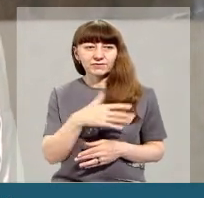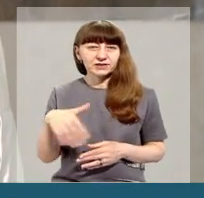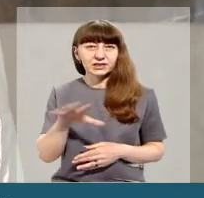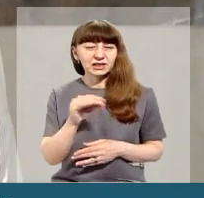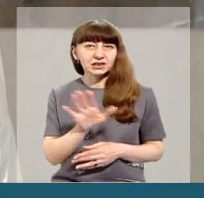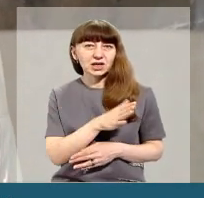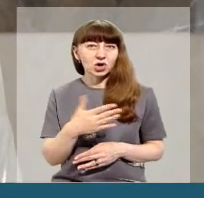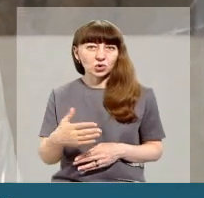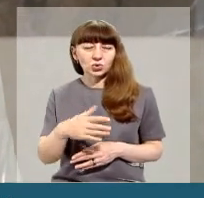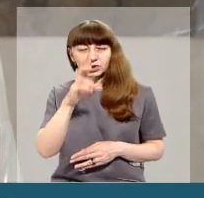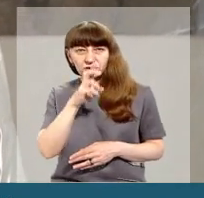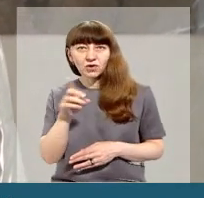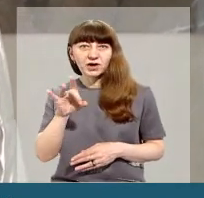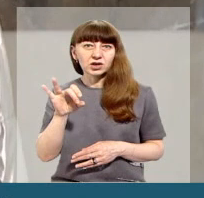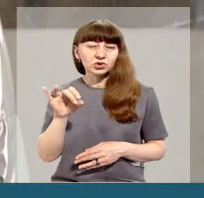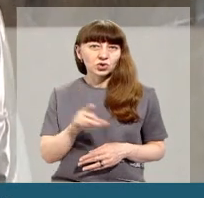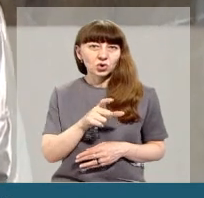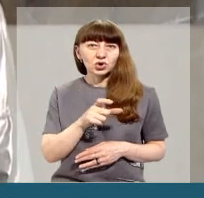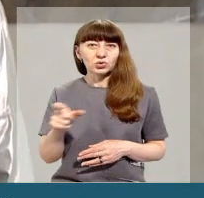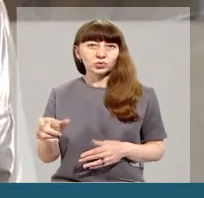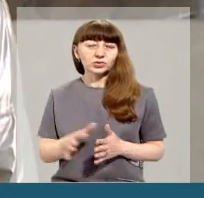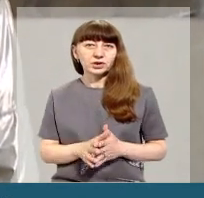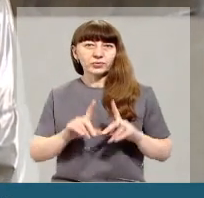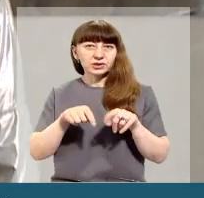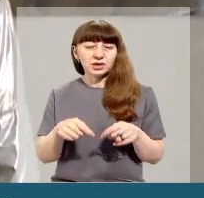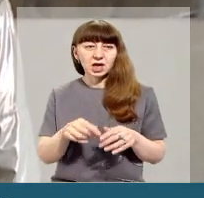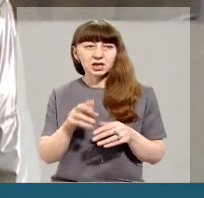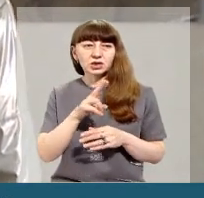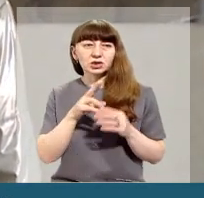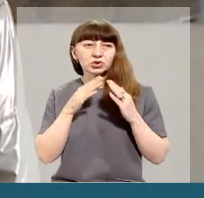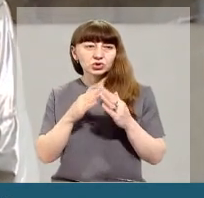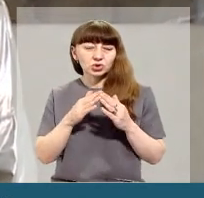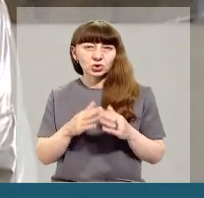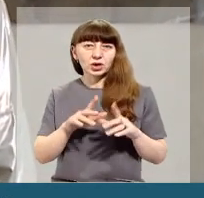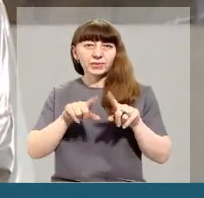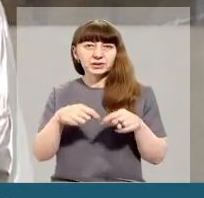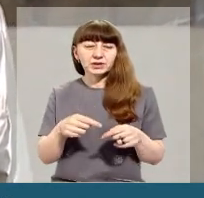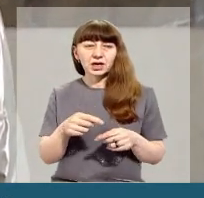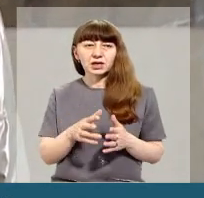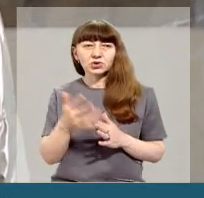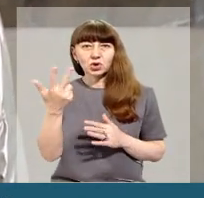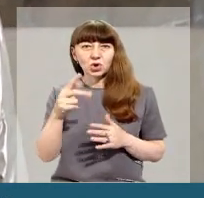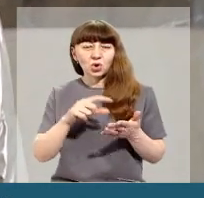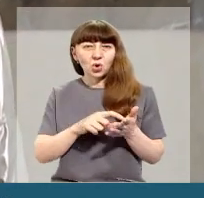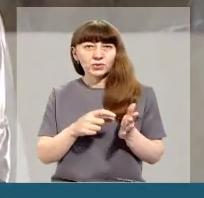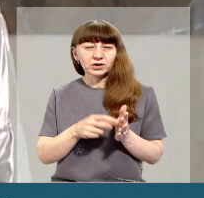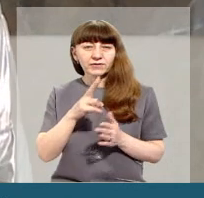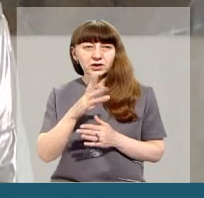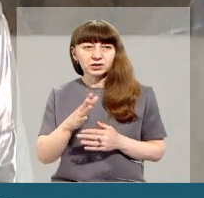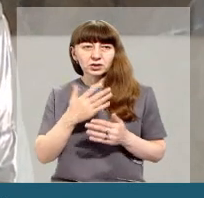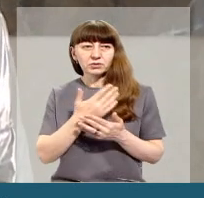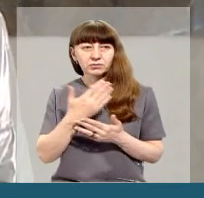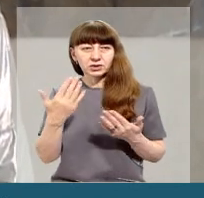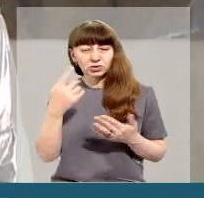наше государство предоставили нам жилье, то, что мы многодетные, трехкомнатную квартиру. Мы думаем, что вскоре мы заедем в